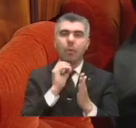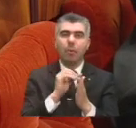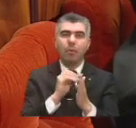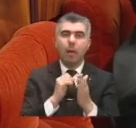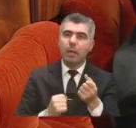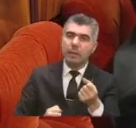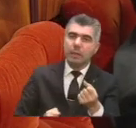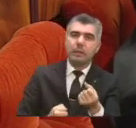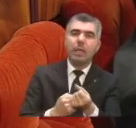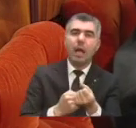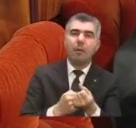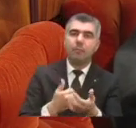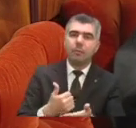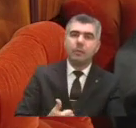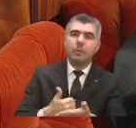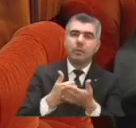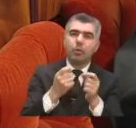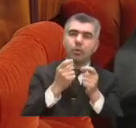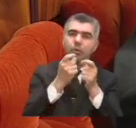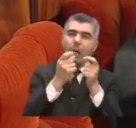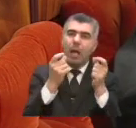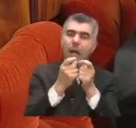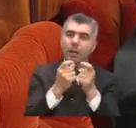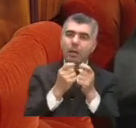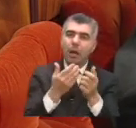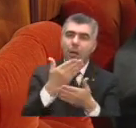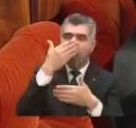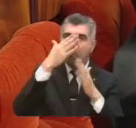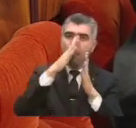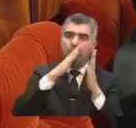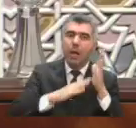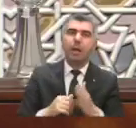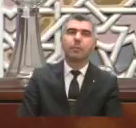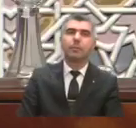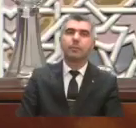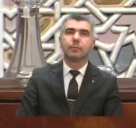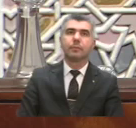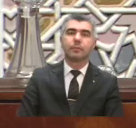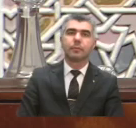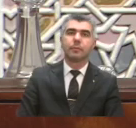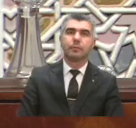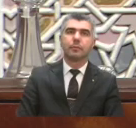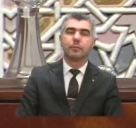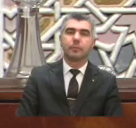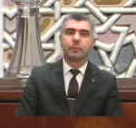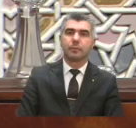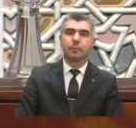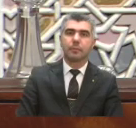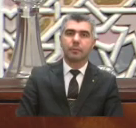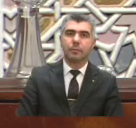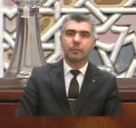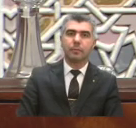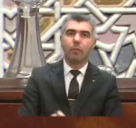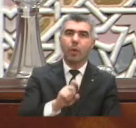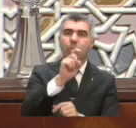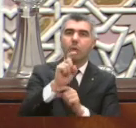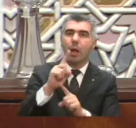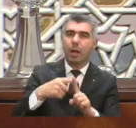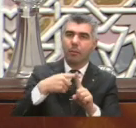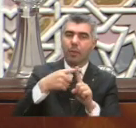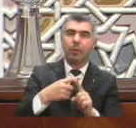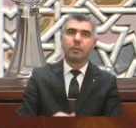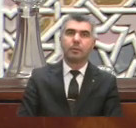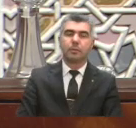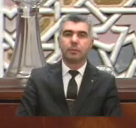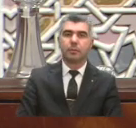دعم التنافسية ديال الشركات المغربية. شكرا. شكرا السيدة الوزيرة المحترمة. هل هناك من تعقيب إضافي في الموضوع؟